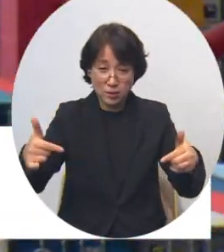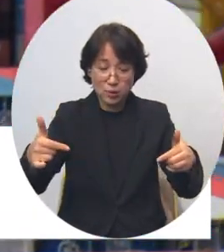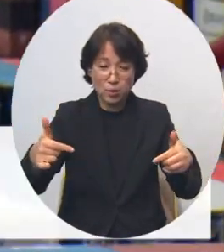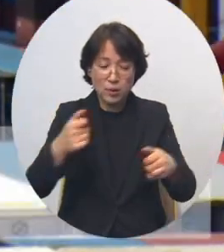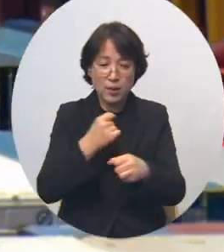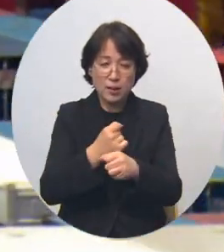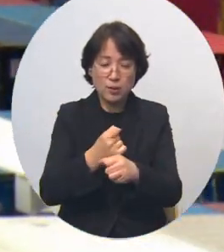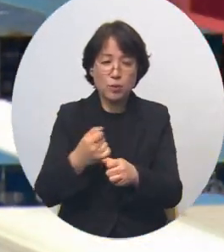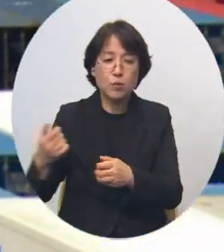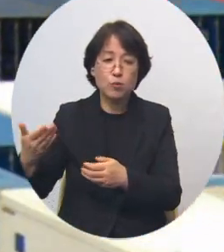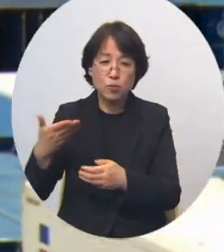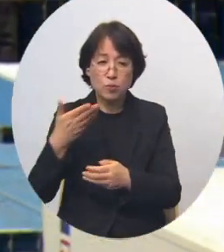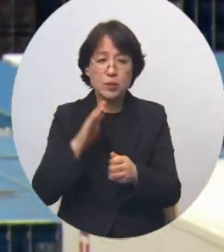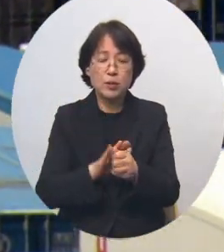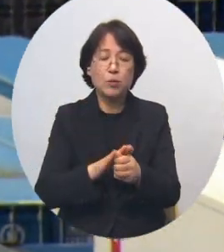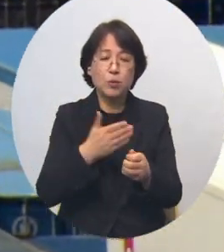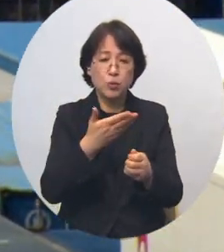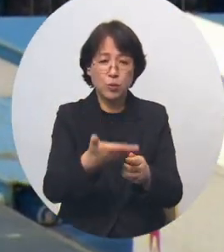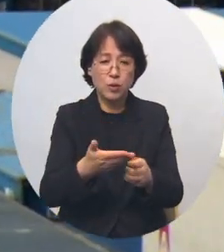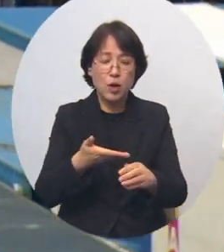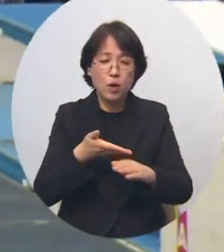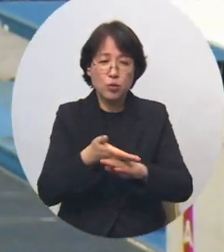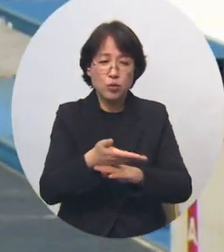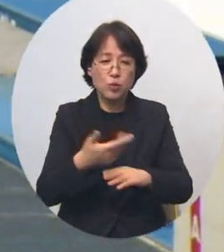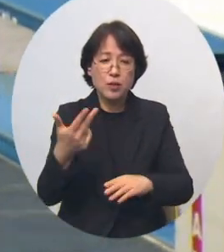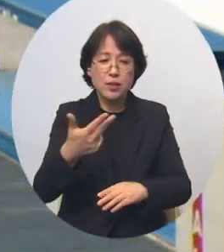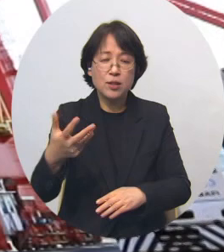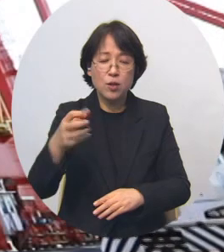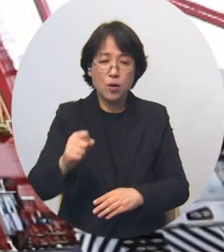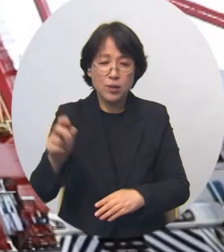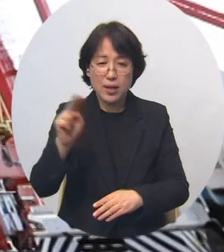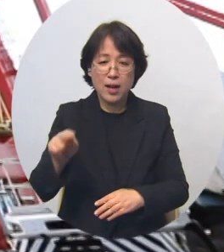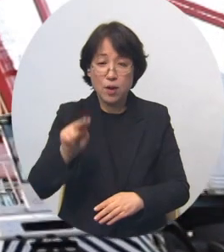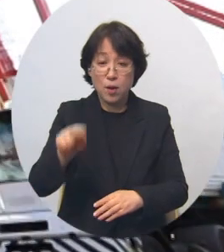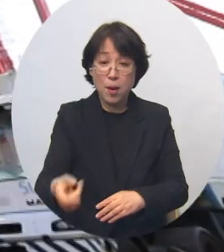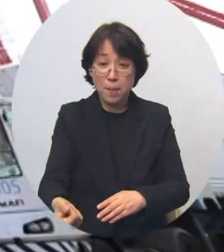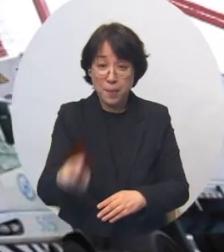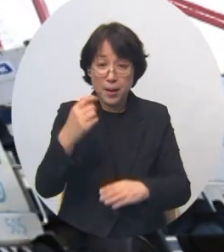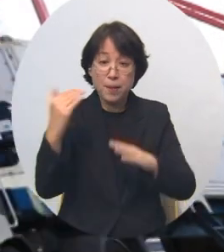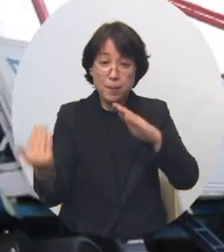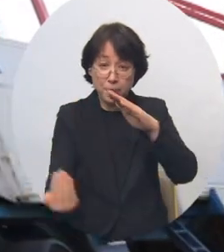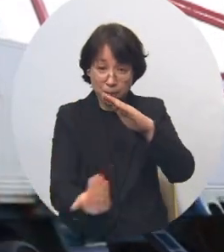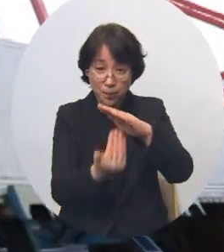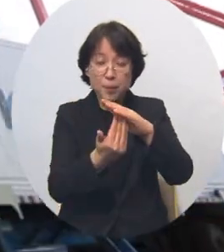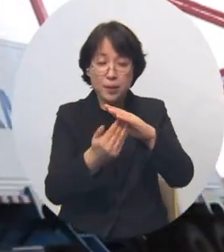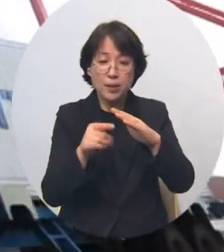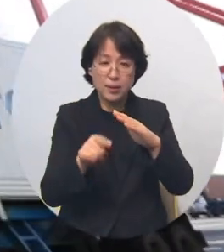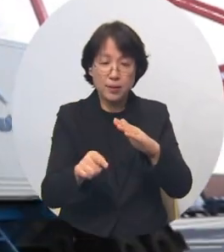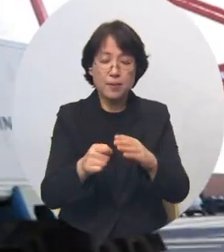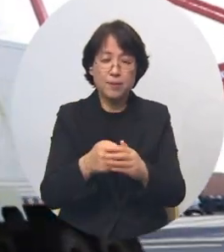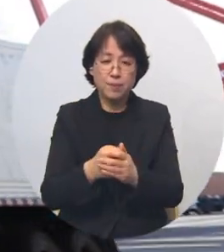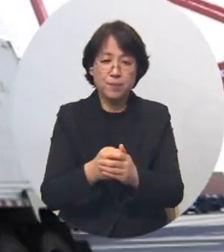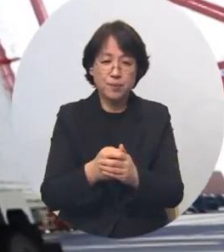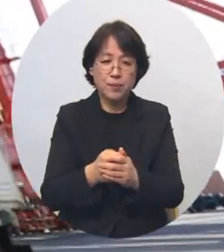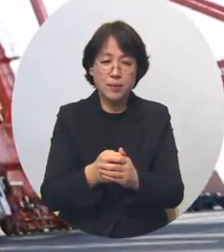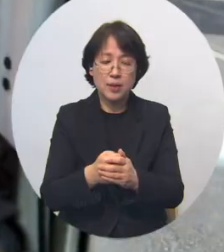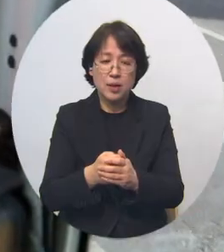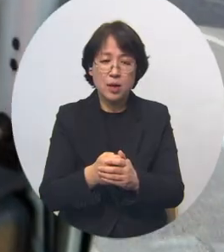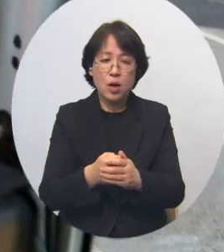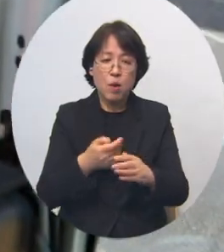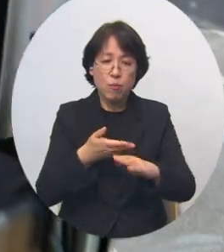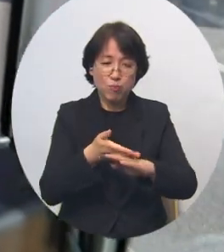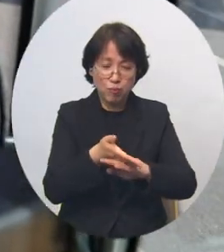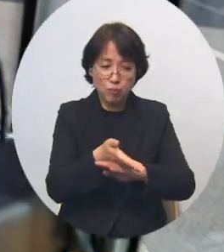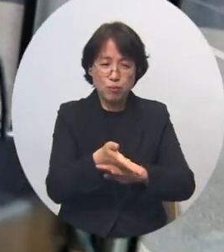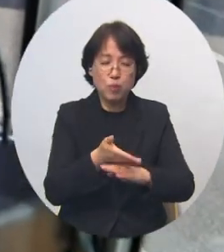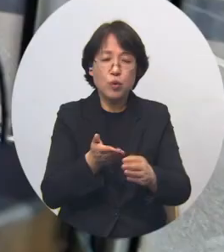올해 수출 7천억 달러 조기 달성이라는 목표를 밝힌 바 있습니다. 산업부는 이를 위해 무역금융 355조,